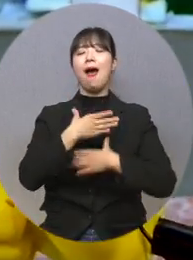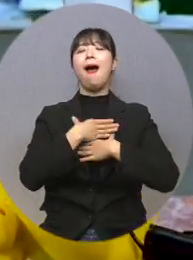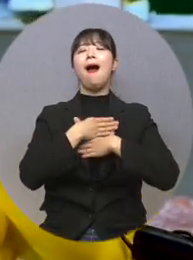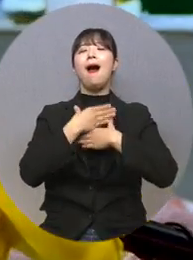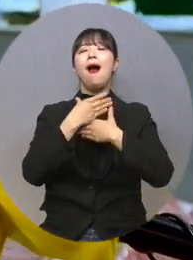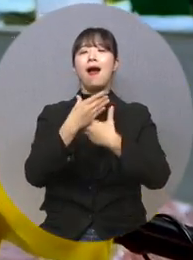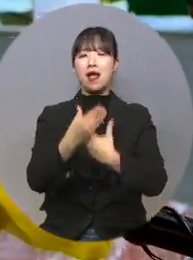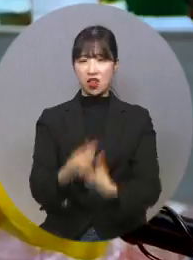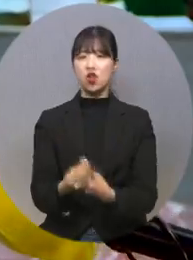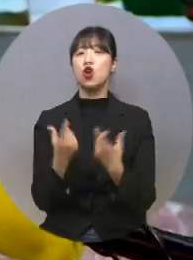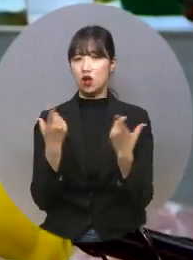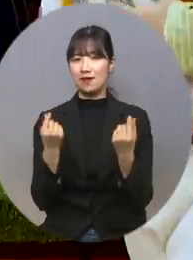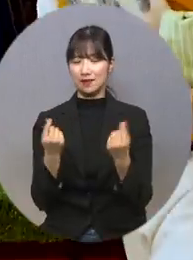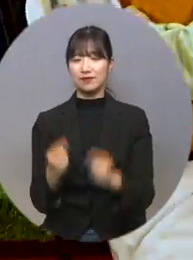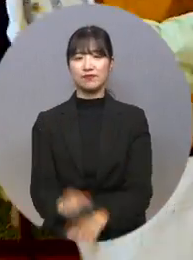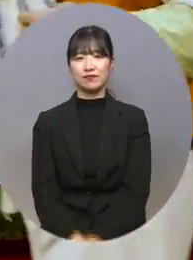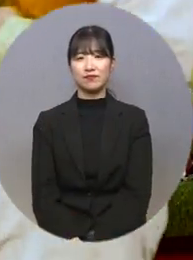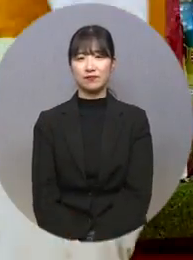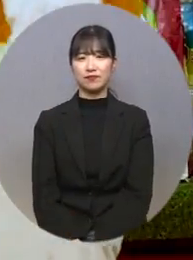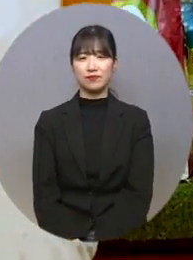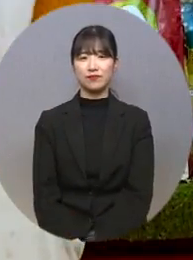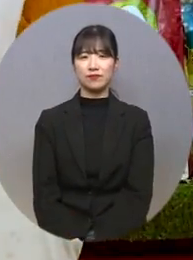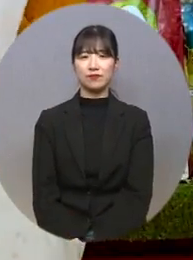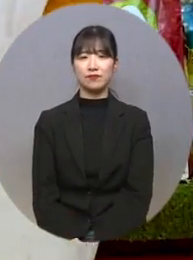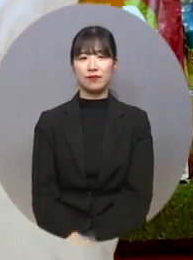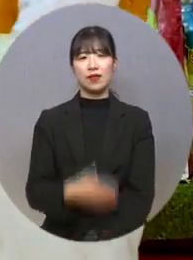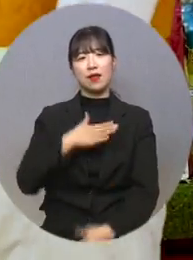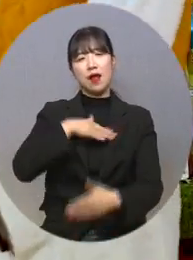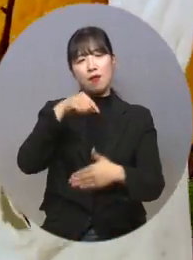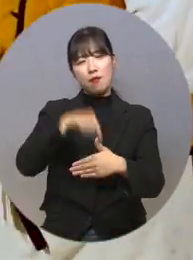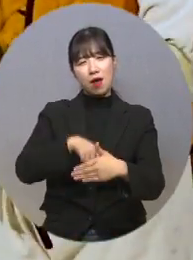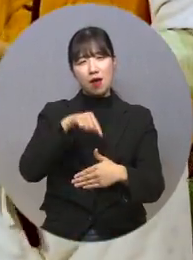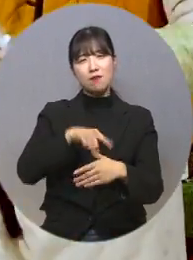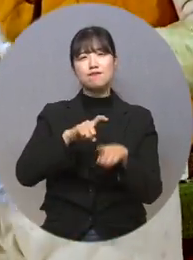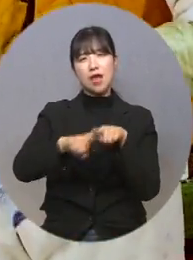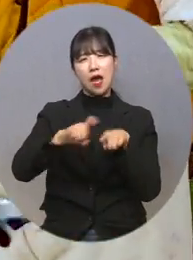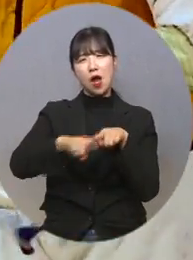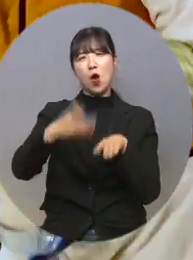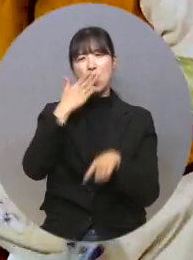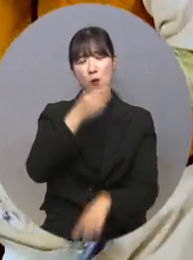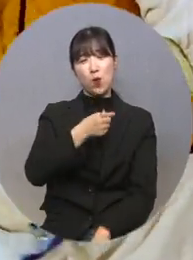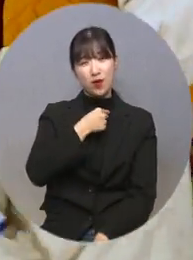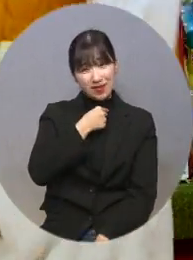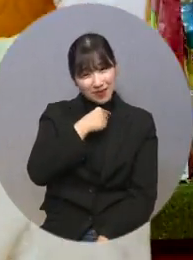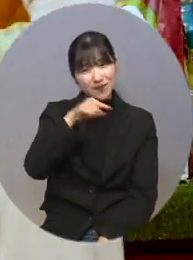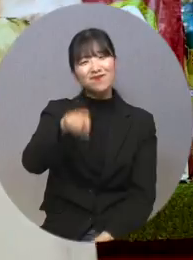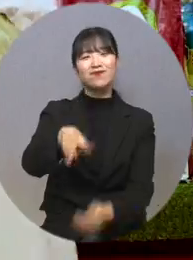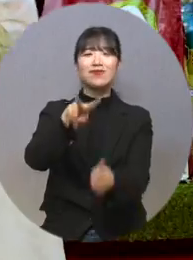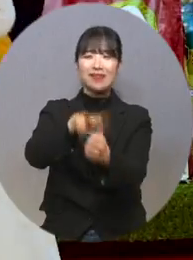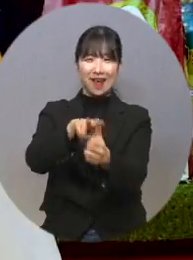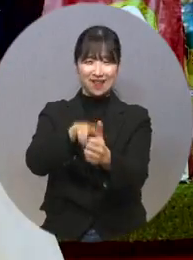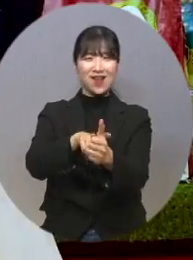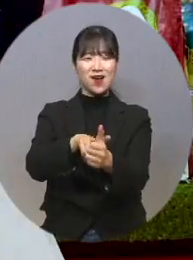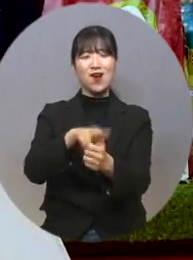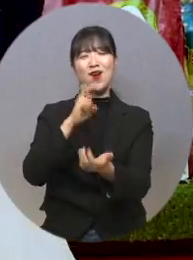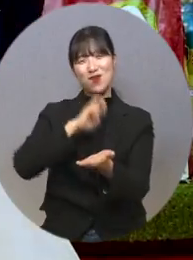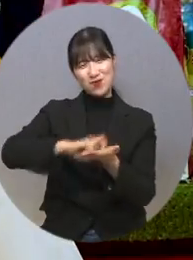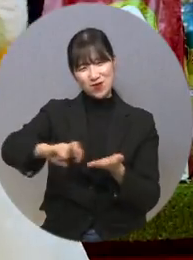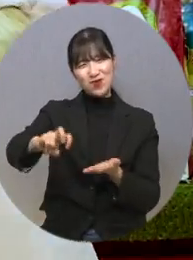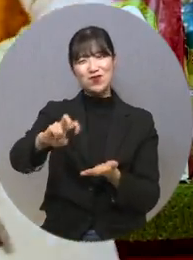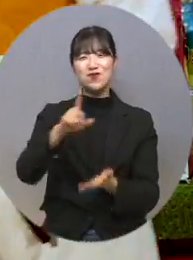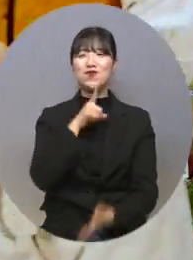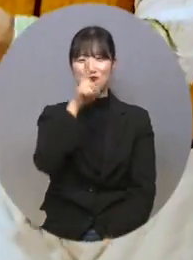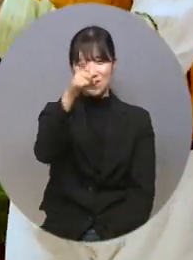안전한 수산물을 공급해드리고 있습니다. 내 마음속에 장어 품고 싶을 때는 남도장터 들어가서 질문해 주시기